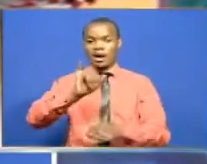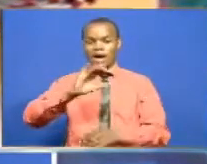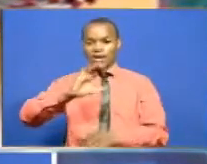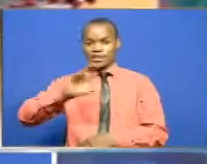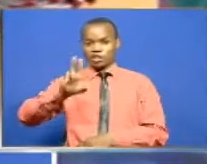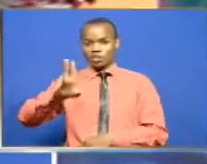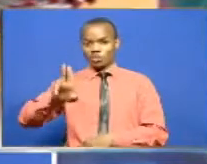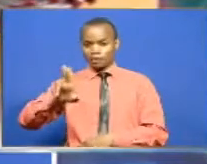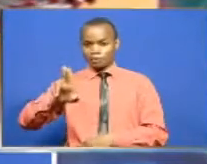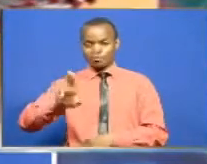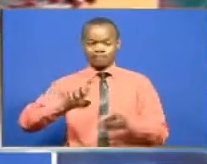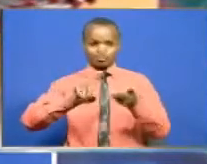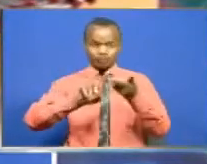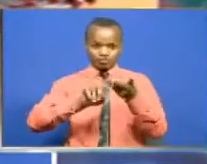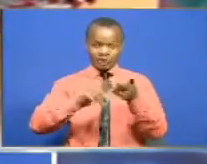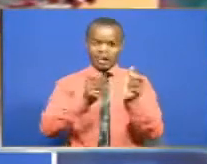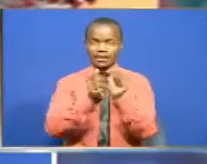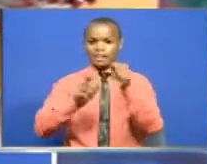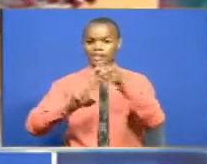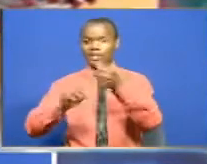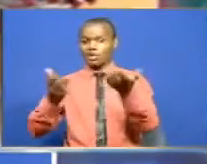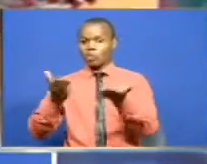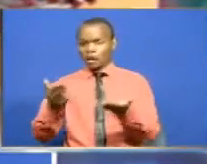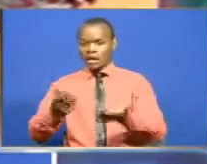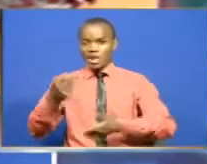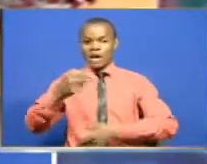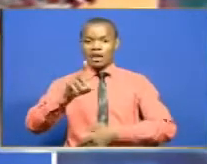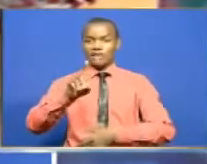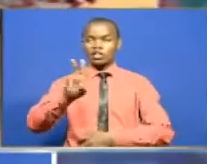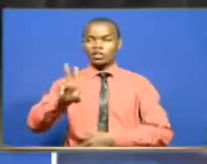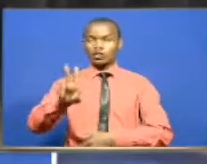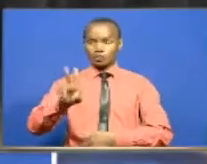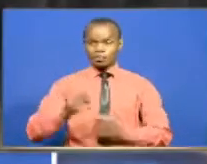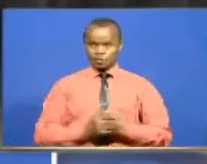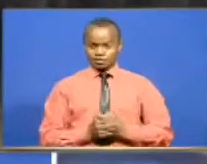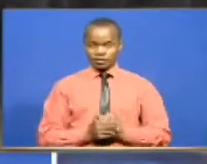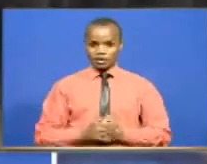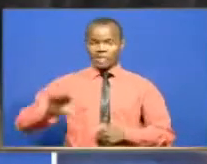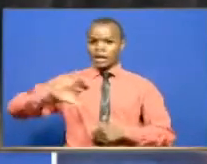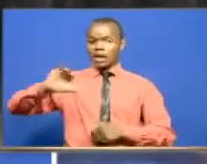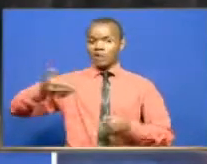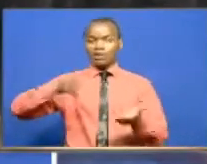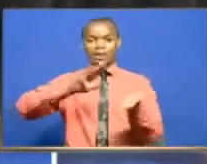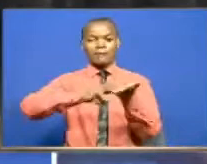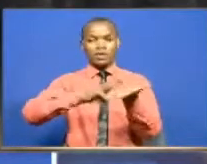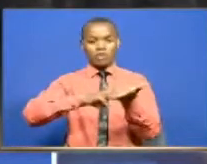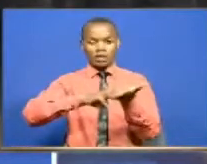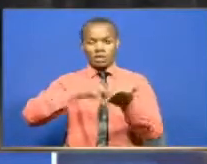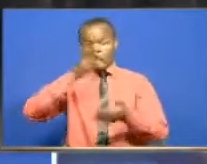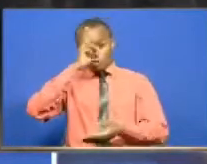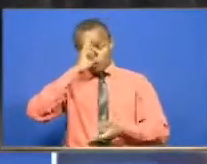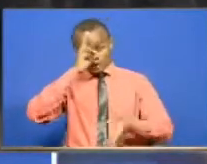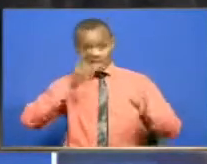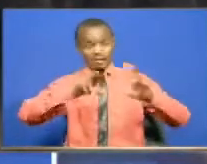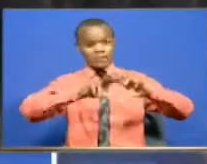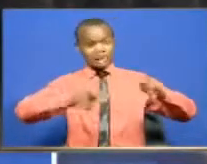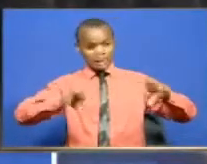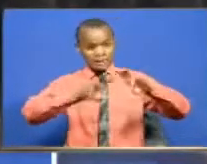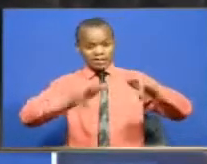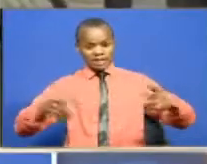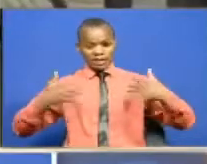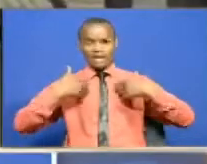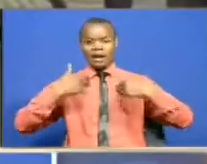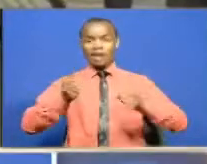mahututi huku 16 wakiwa kwenye vyumba vya matibabu maalum. Katika kaunti ya Migori, maafisa wanajaribu kumtafuta mhudumu wa